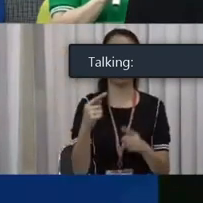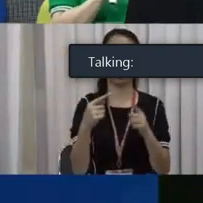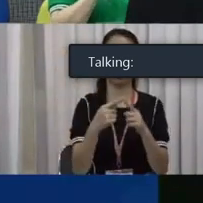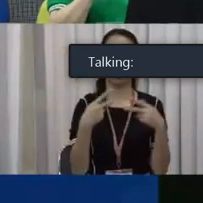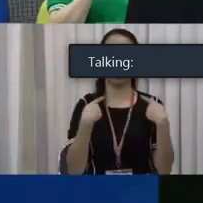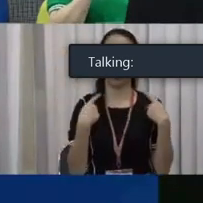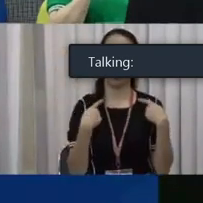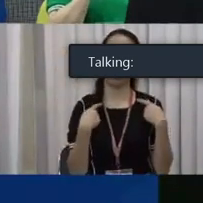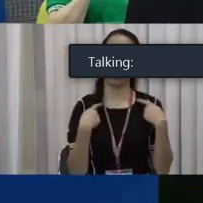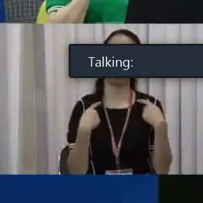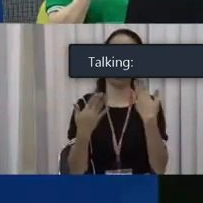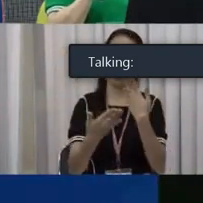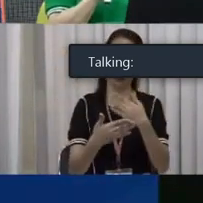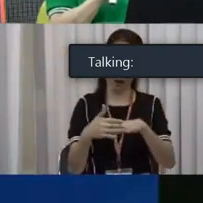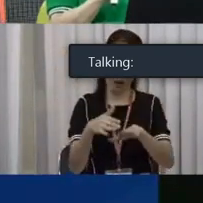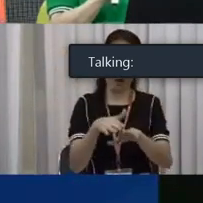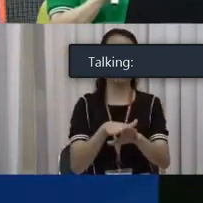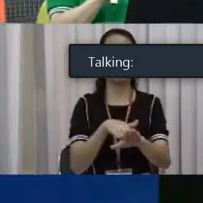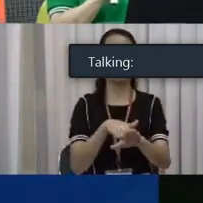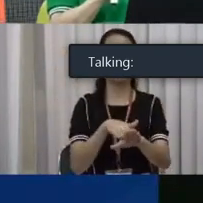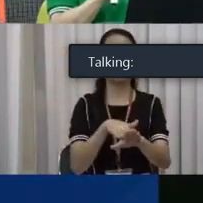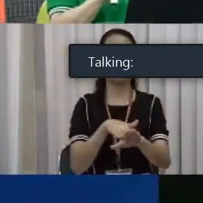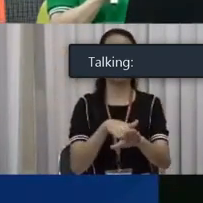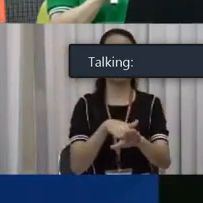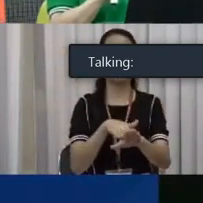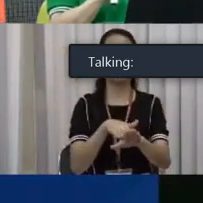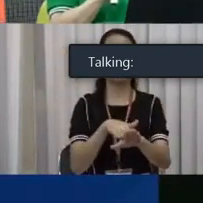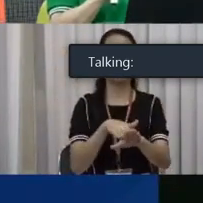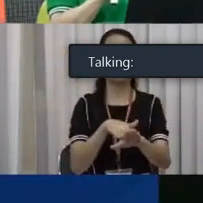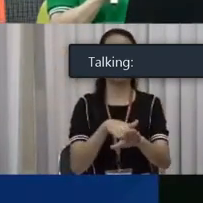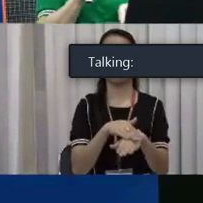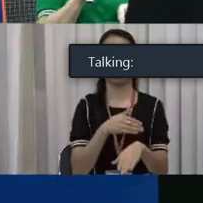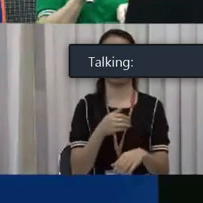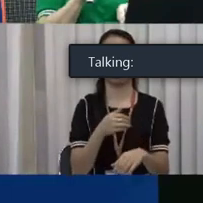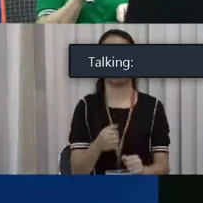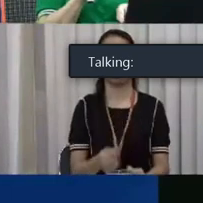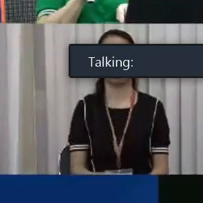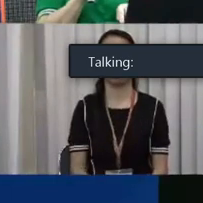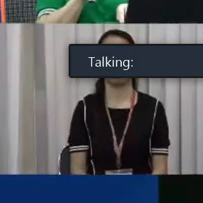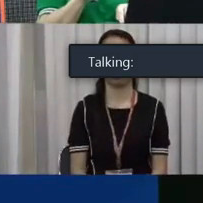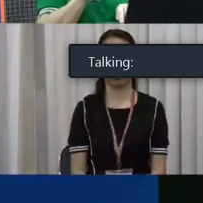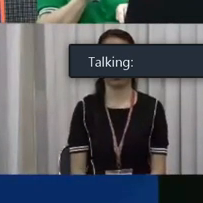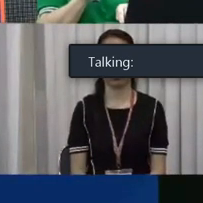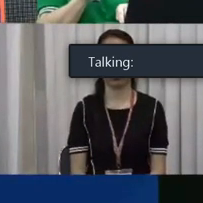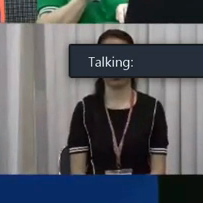attain harmonious relationship between labor and management.